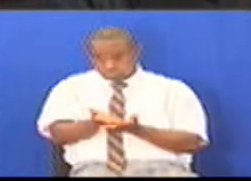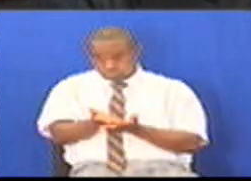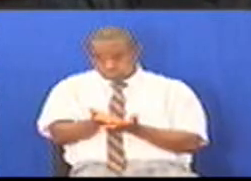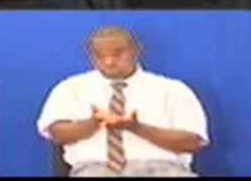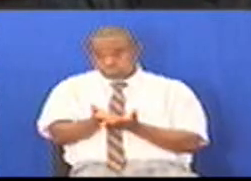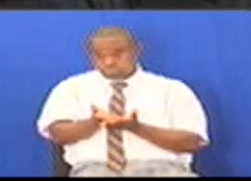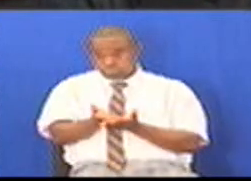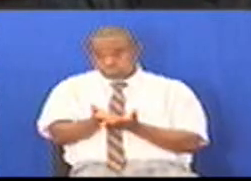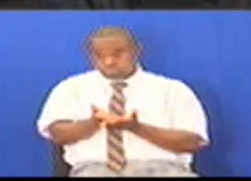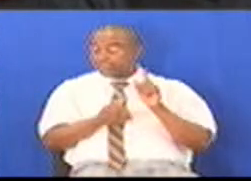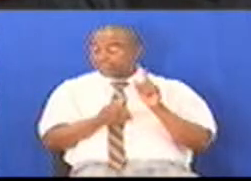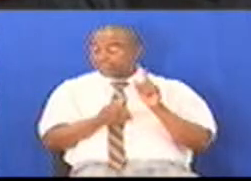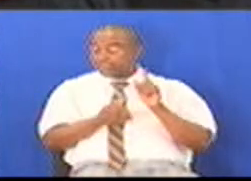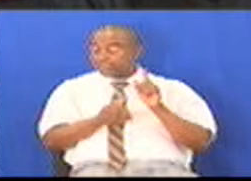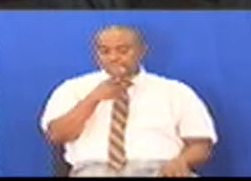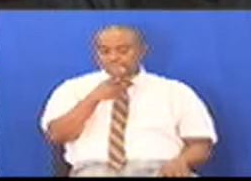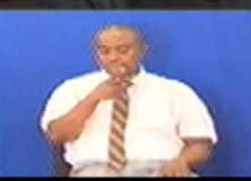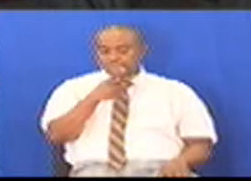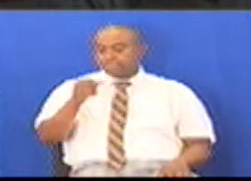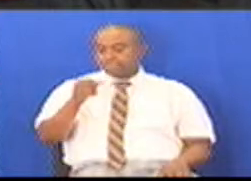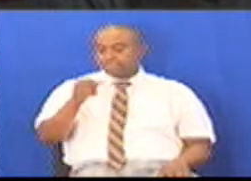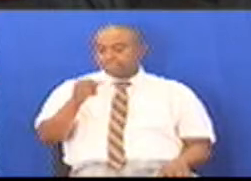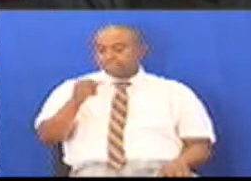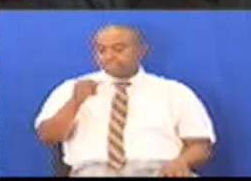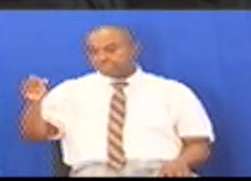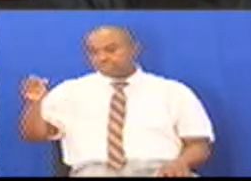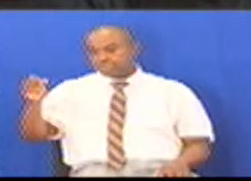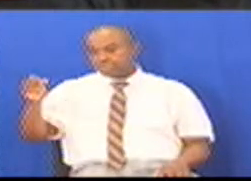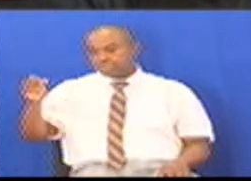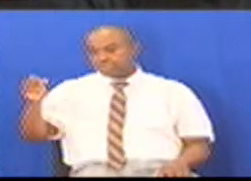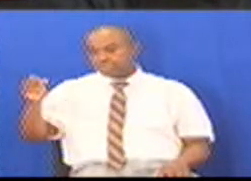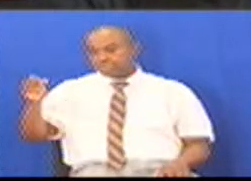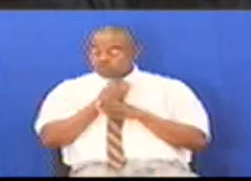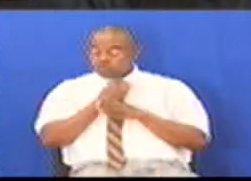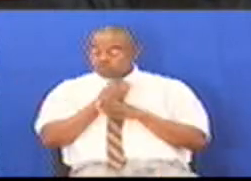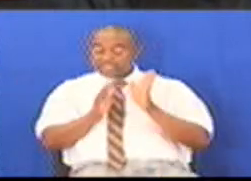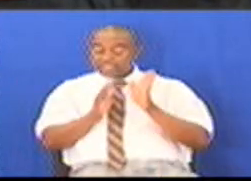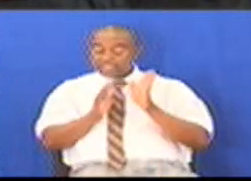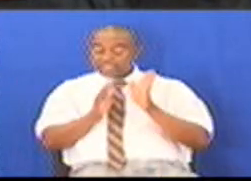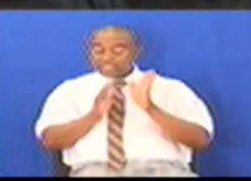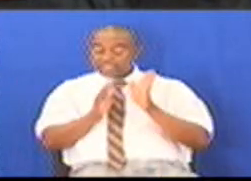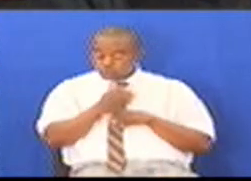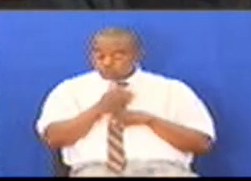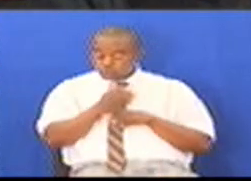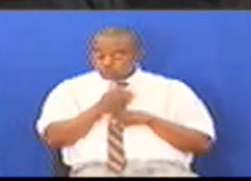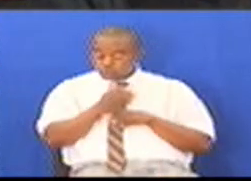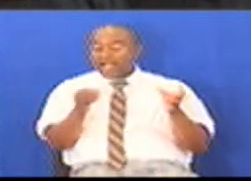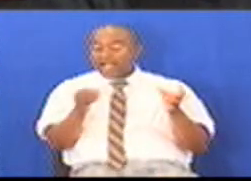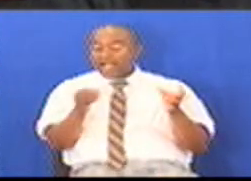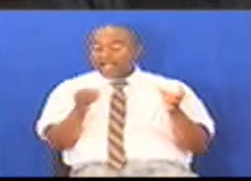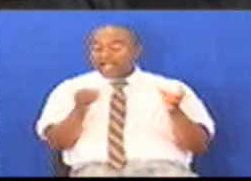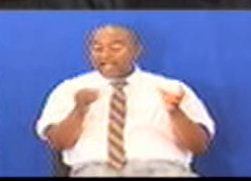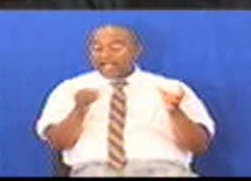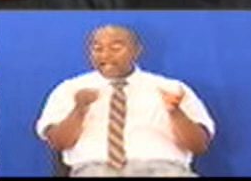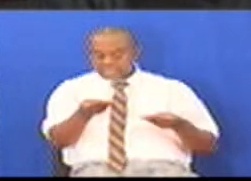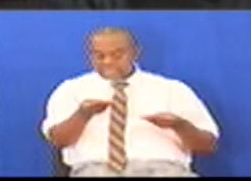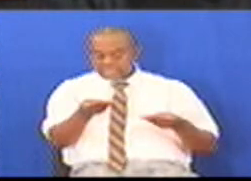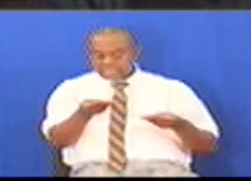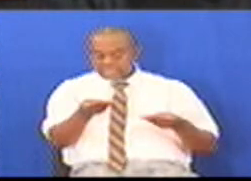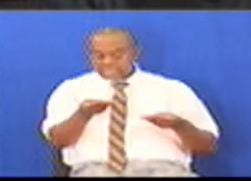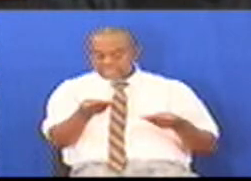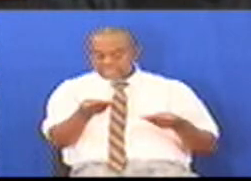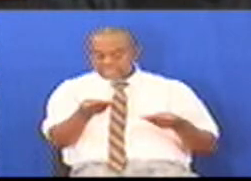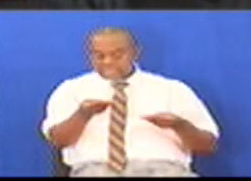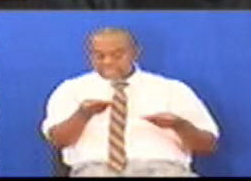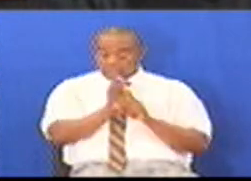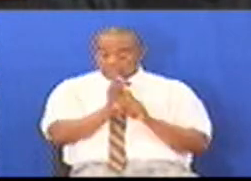Act 2020 pamoja na sheria ya kujilinda dhidi ya athari za biashara, Trade Remedies Act ya 2020, kwa lengo la kuzuia